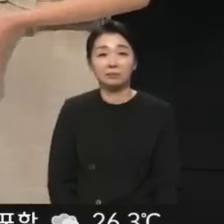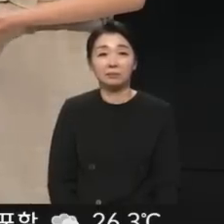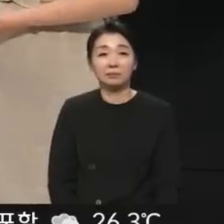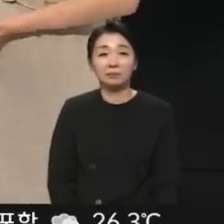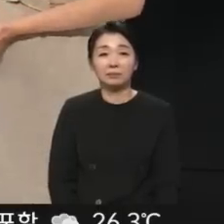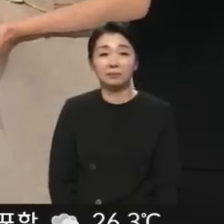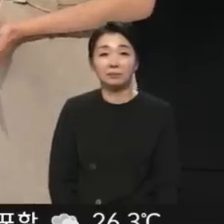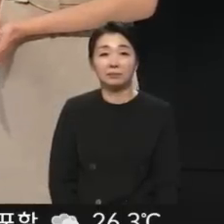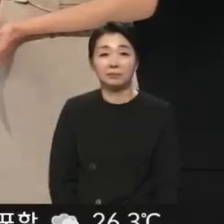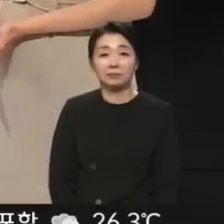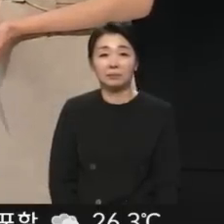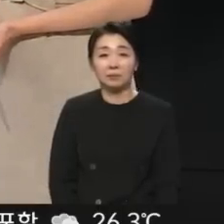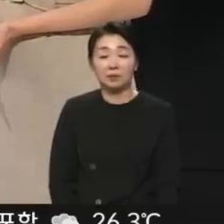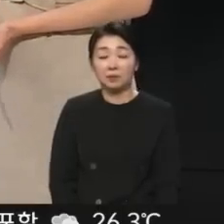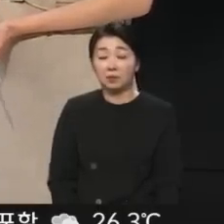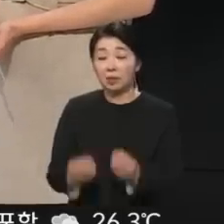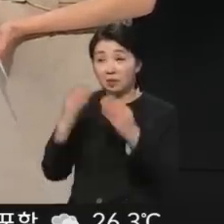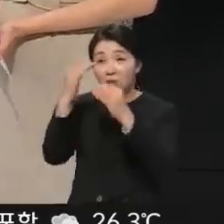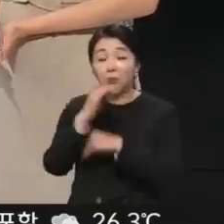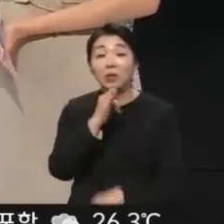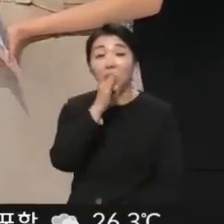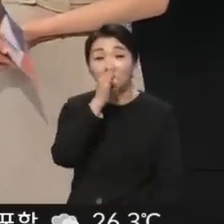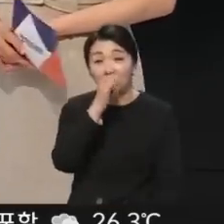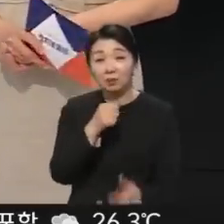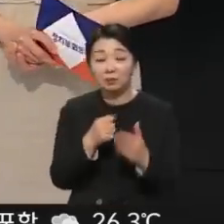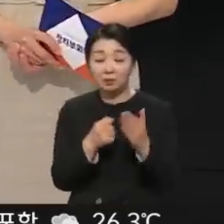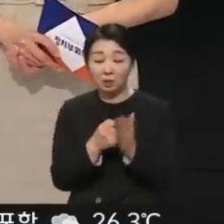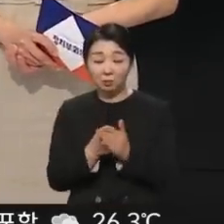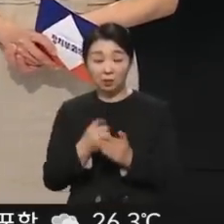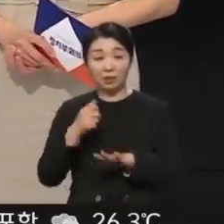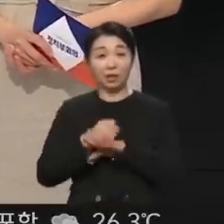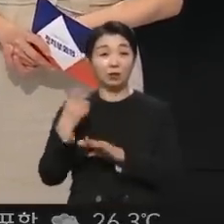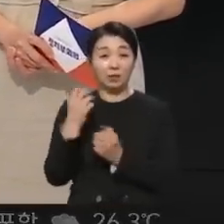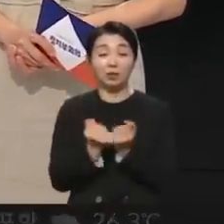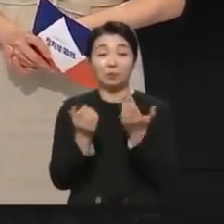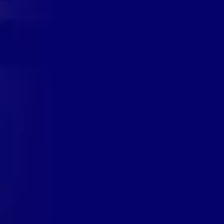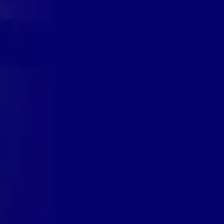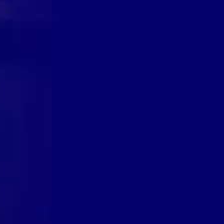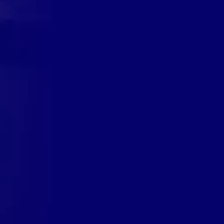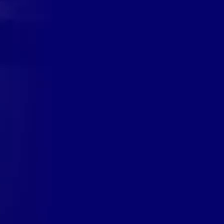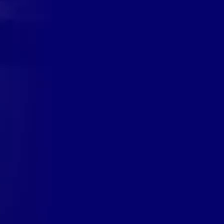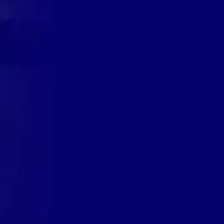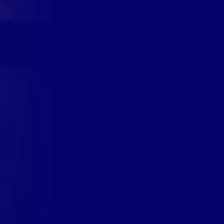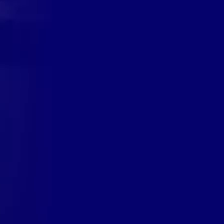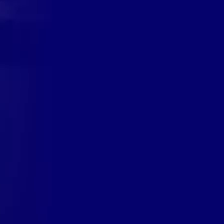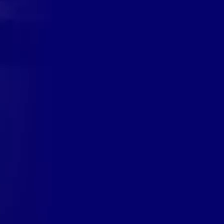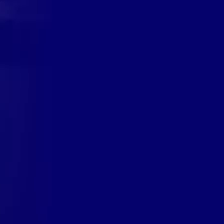들었는데 자, 아무튼 속보가 계속 들어오고 있으니까요. 저희가 들어가서도 좀 얘기를 해보도록 하겠습니다.